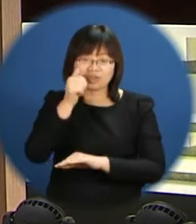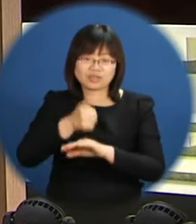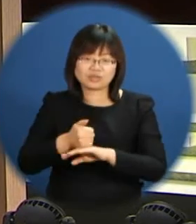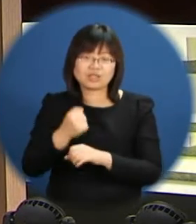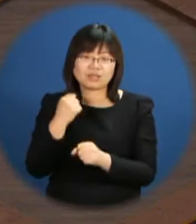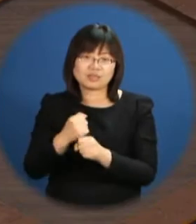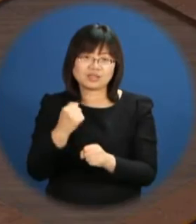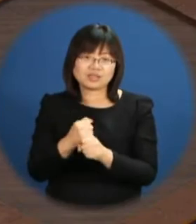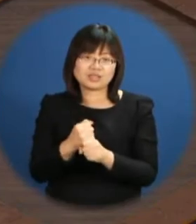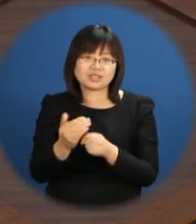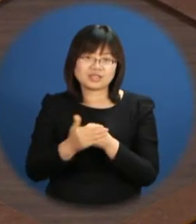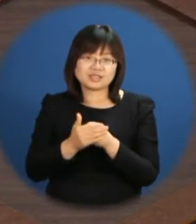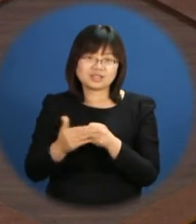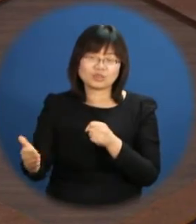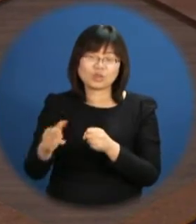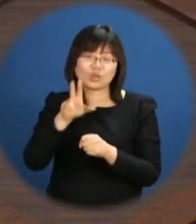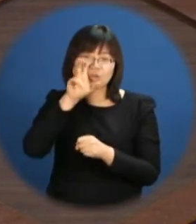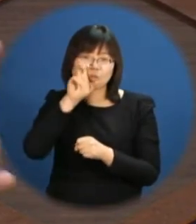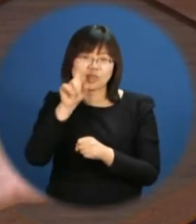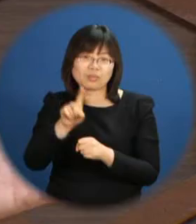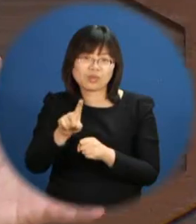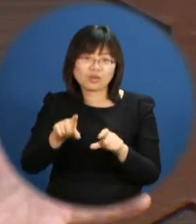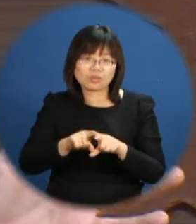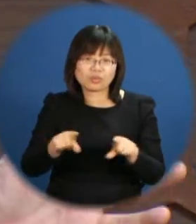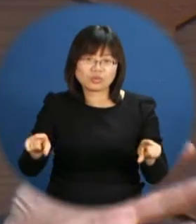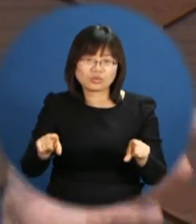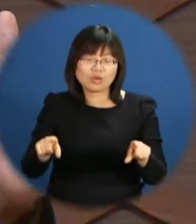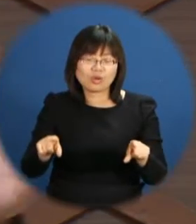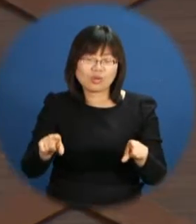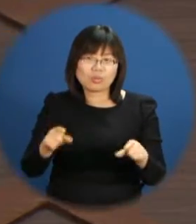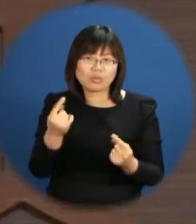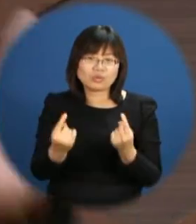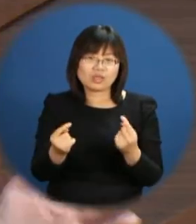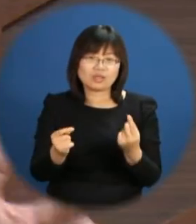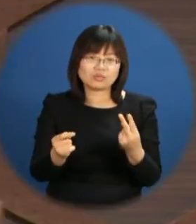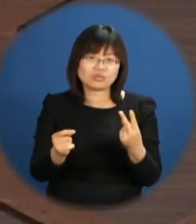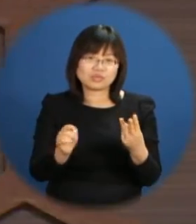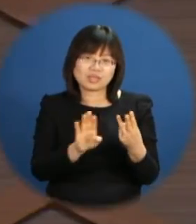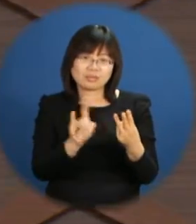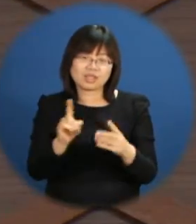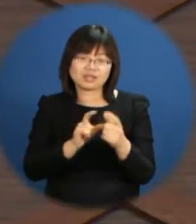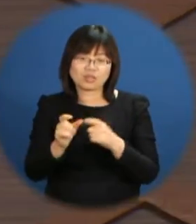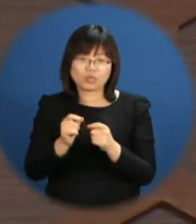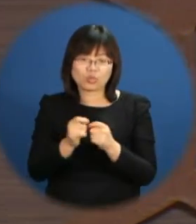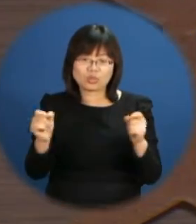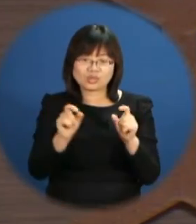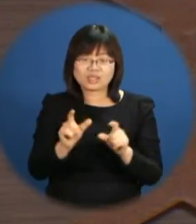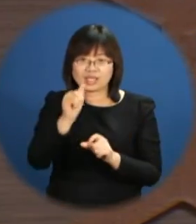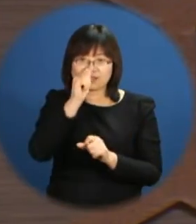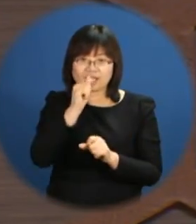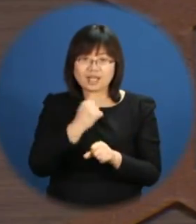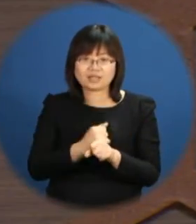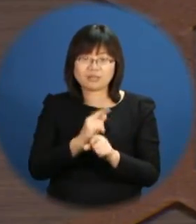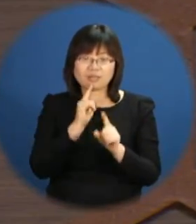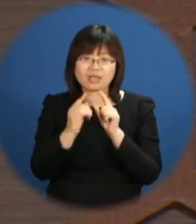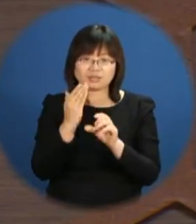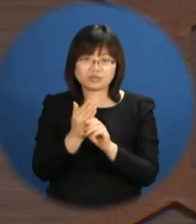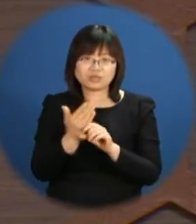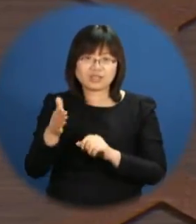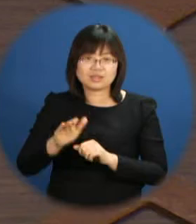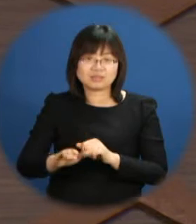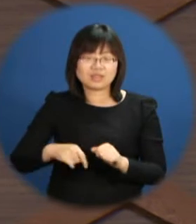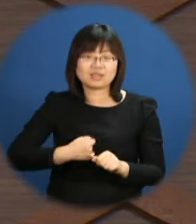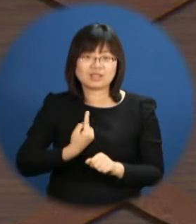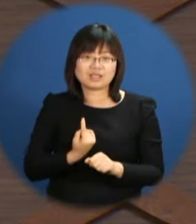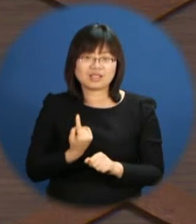만들었을 2기 아치가 이거 뭐 보통 공개에서 보다 모두 3배 더 오래 살았다 이제 그런 얘기 라고 근데 이제